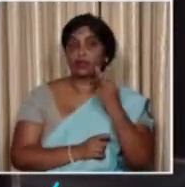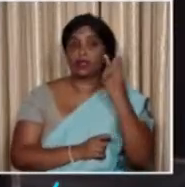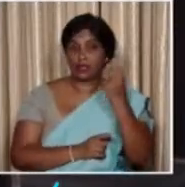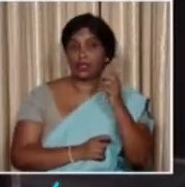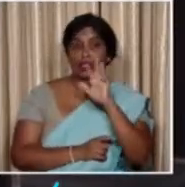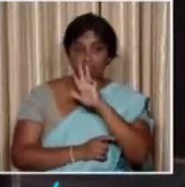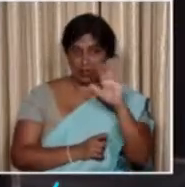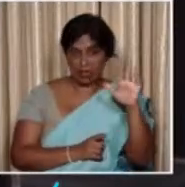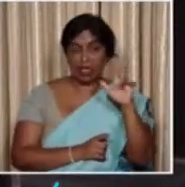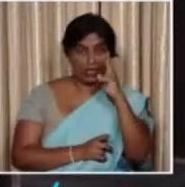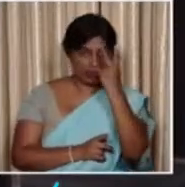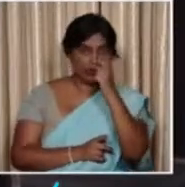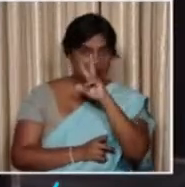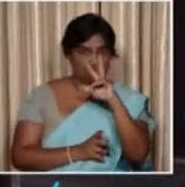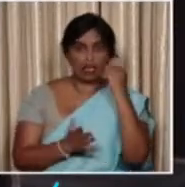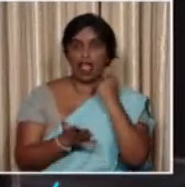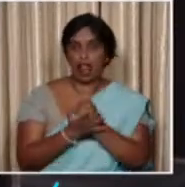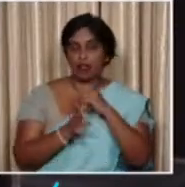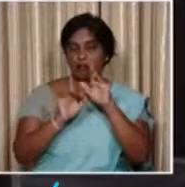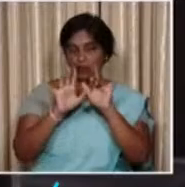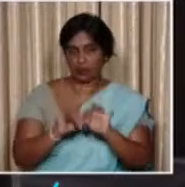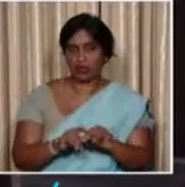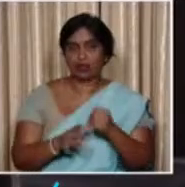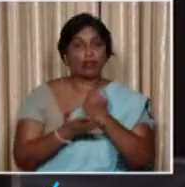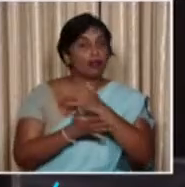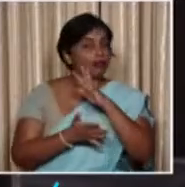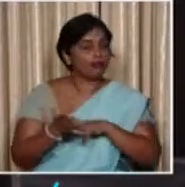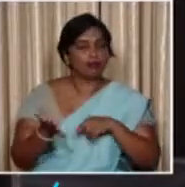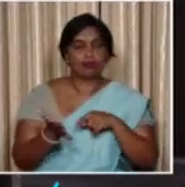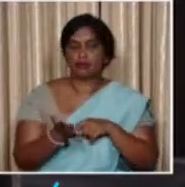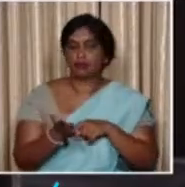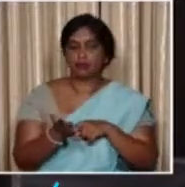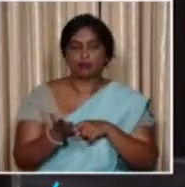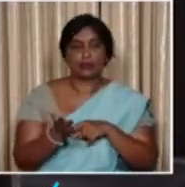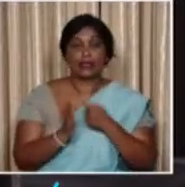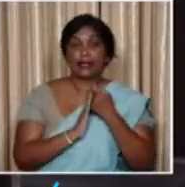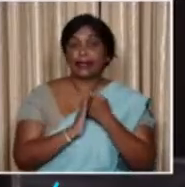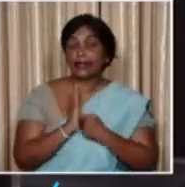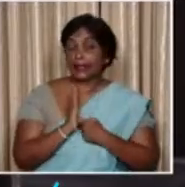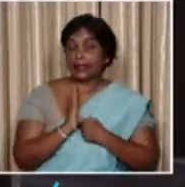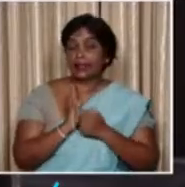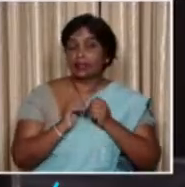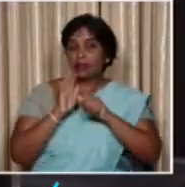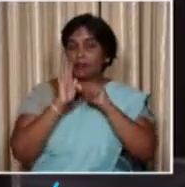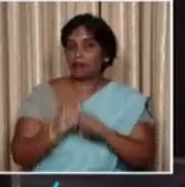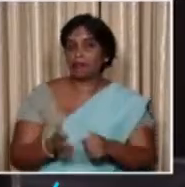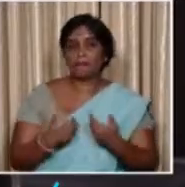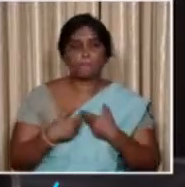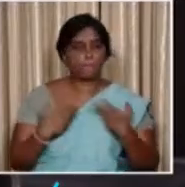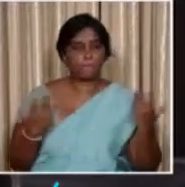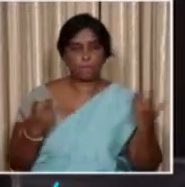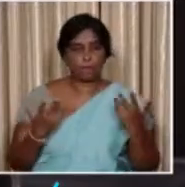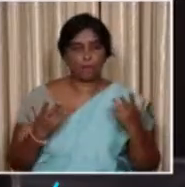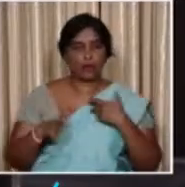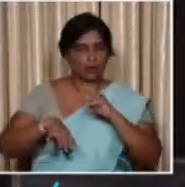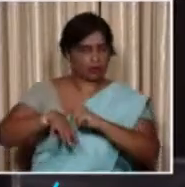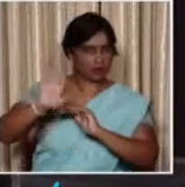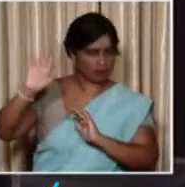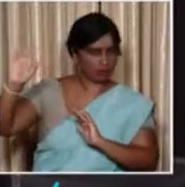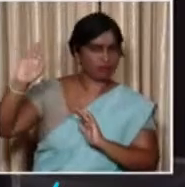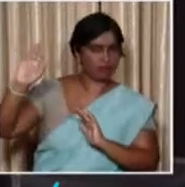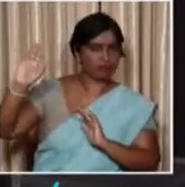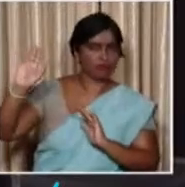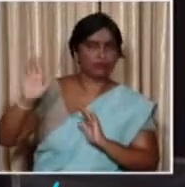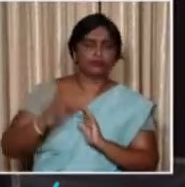කවදාවත් නෑ 2018 ලියුම ගහලා තියෙනවා 2010 ලිපියකින් කවදාවත් නීතියක් යටපත් කරන්න බෑ නෑ මට වෙලා දෙන්න මට වෙලා